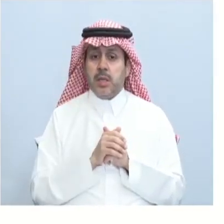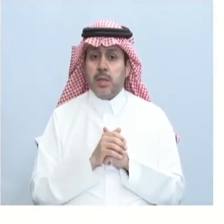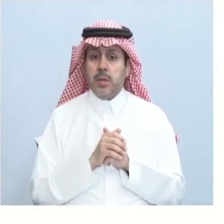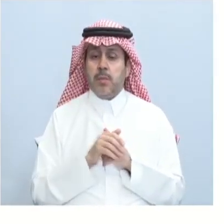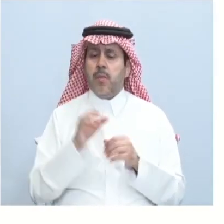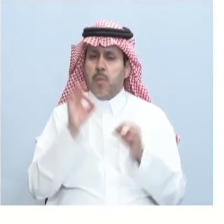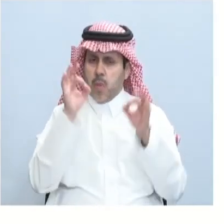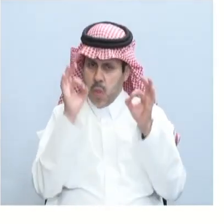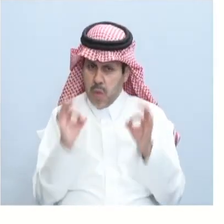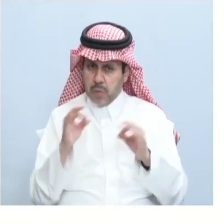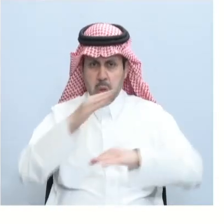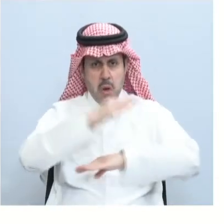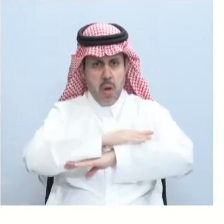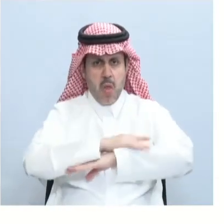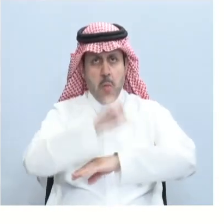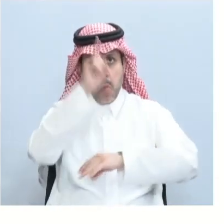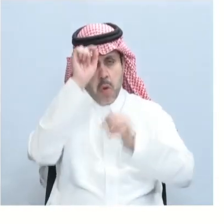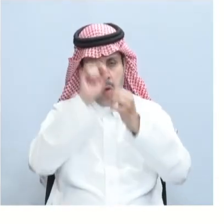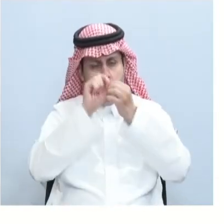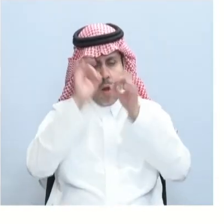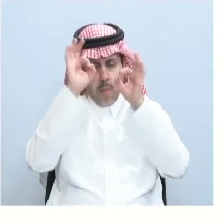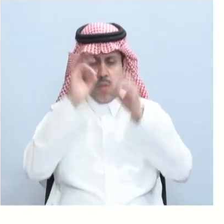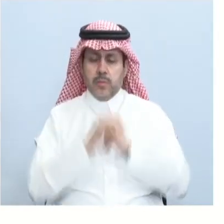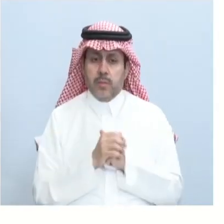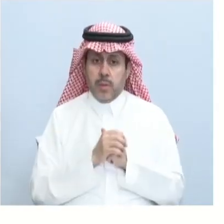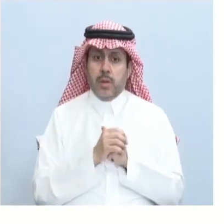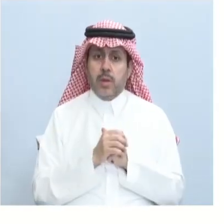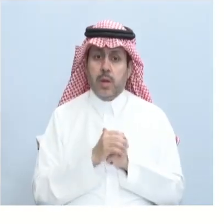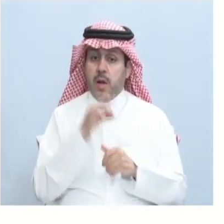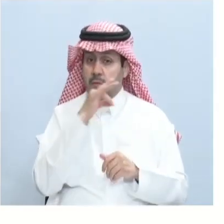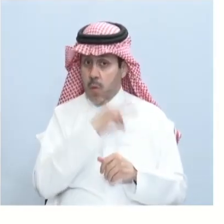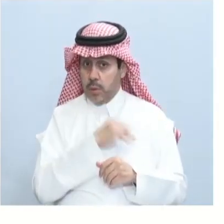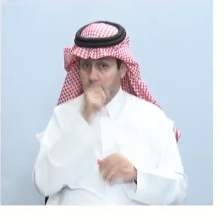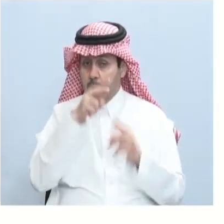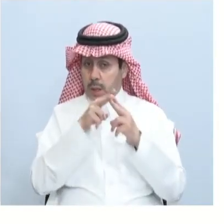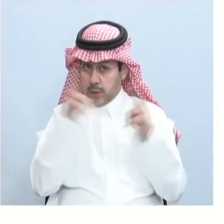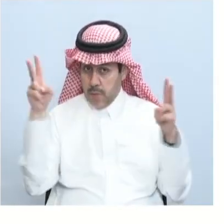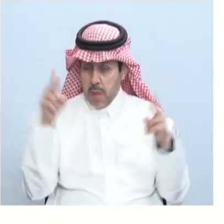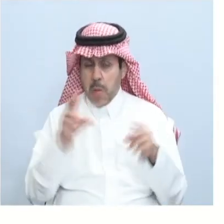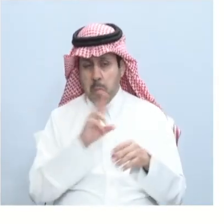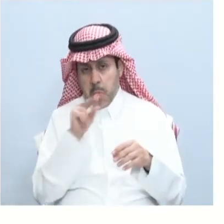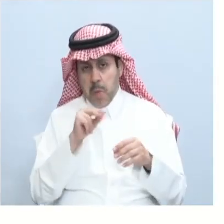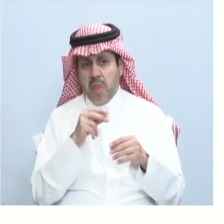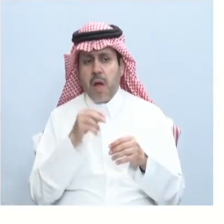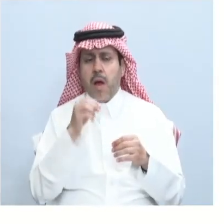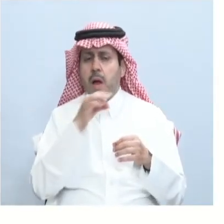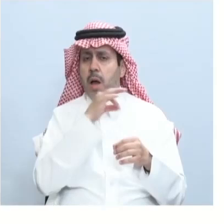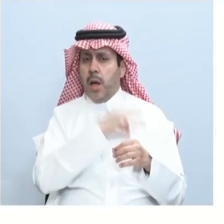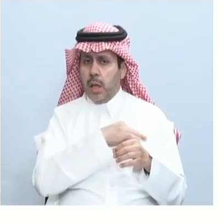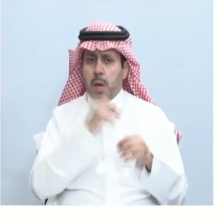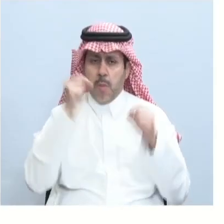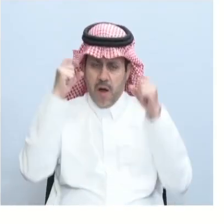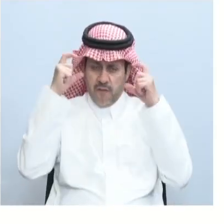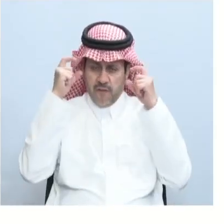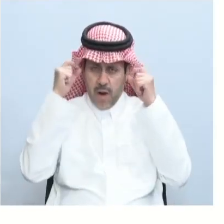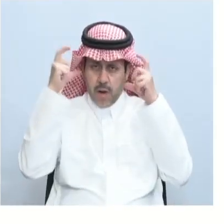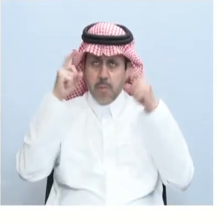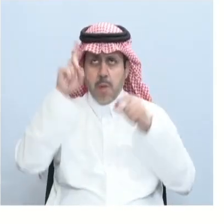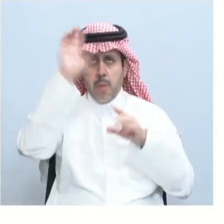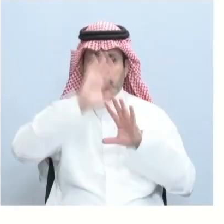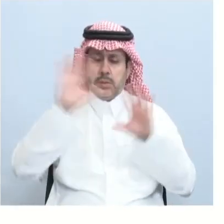لحكم كشف الله لنا بعضها وما عجزت عقولنا عن ادراكه وما عجزت عقولنا عن